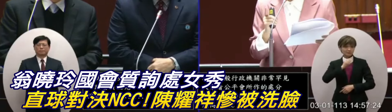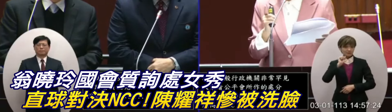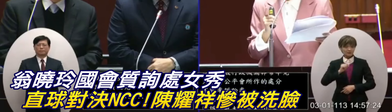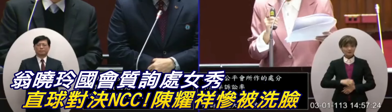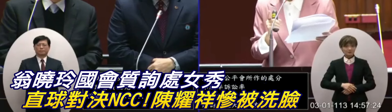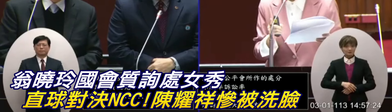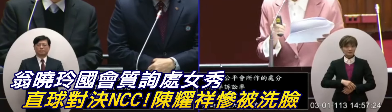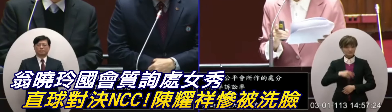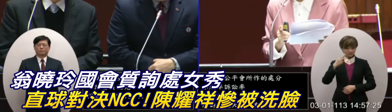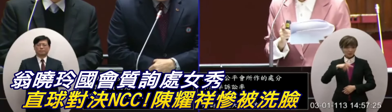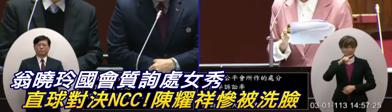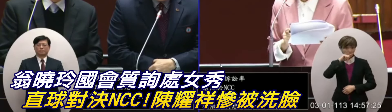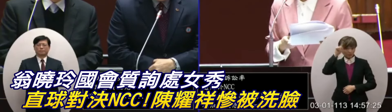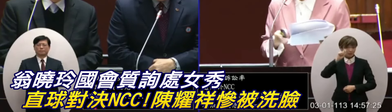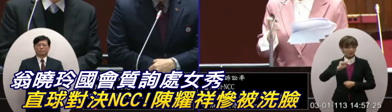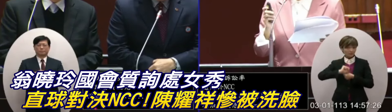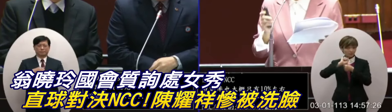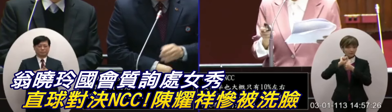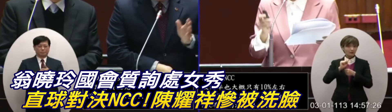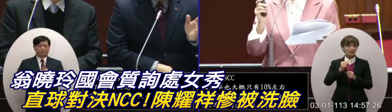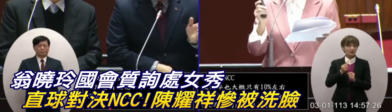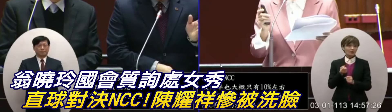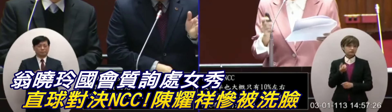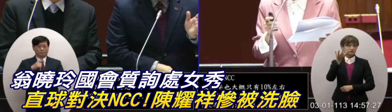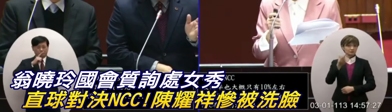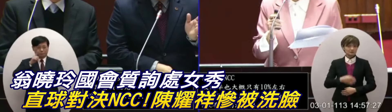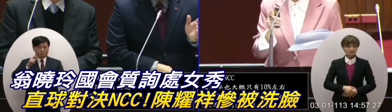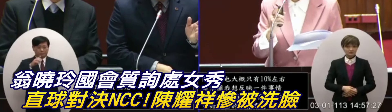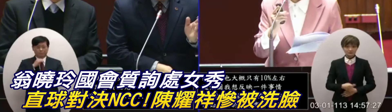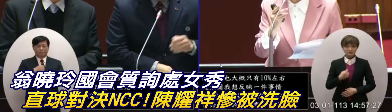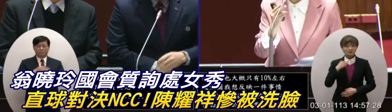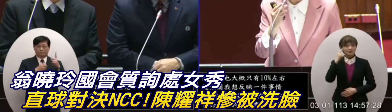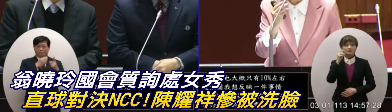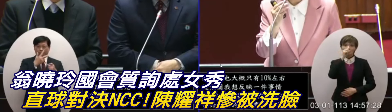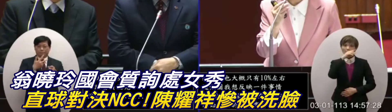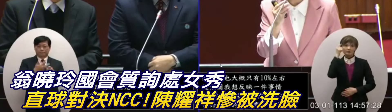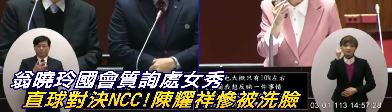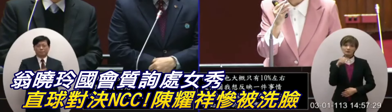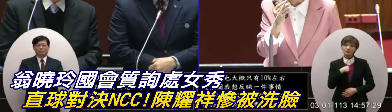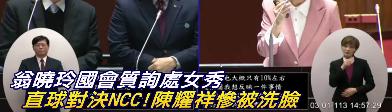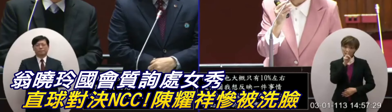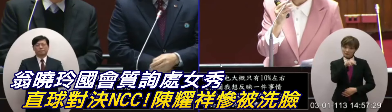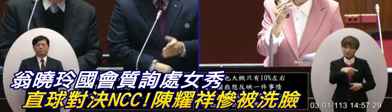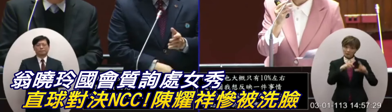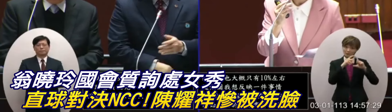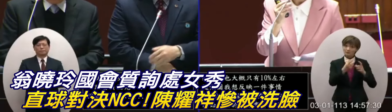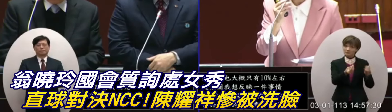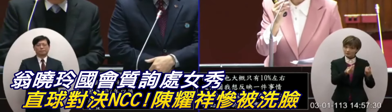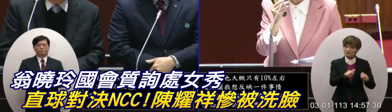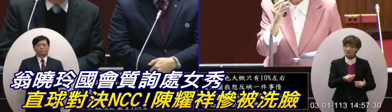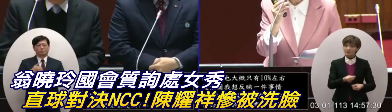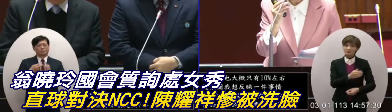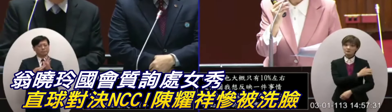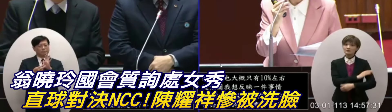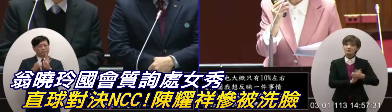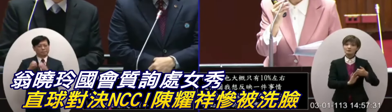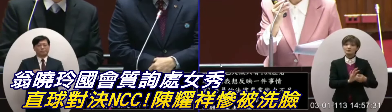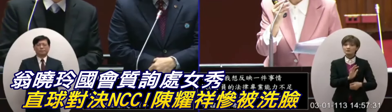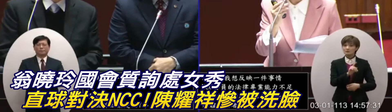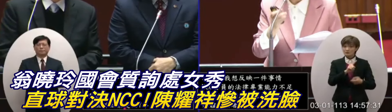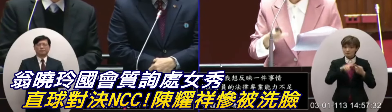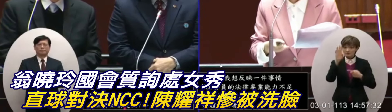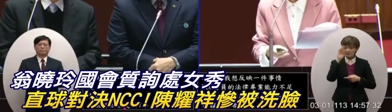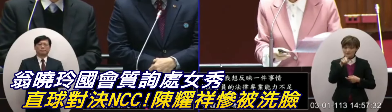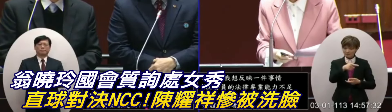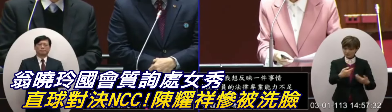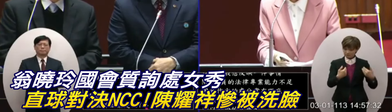的量非常大。 委员，这个诉讼案子是107年。 不好意思，我没有请您回答陈主委。 委 不好意思，对，请你